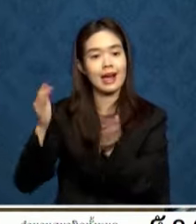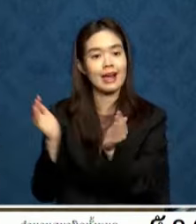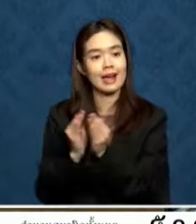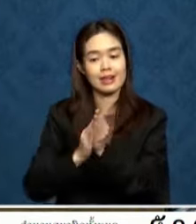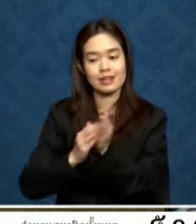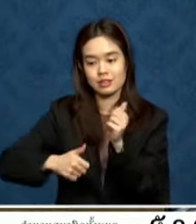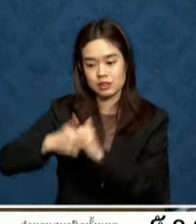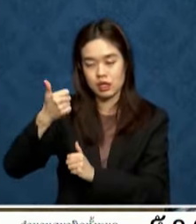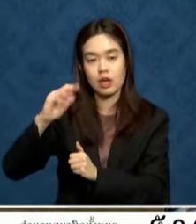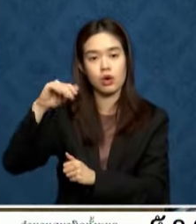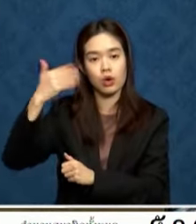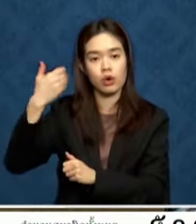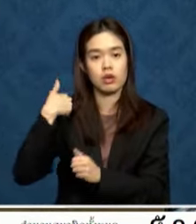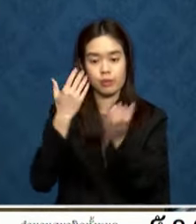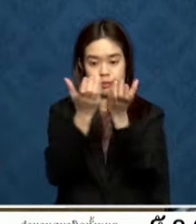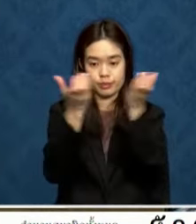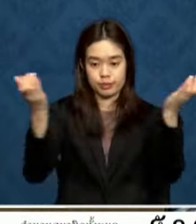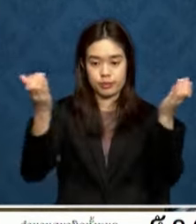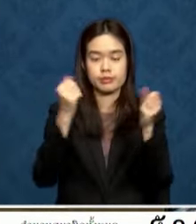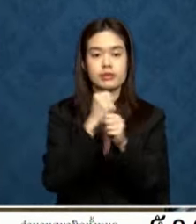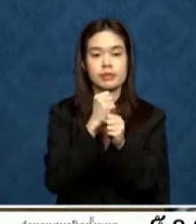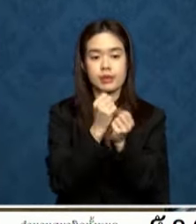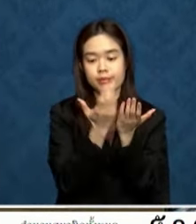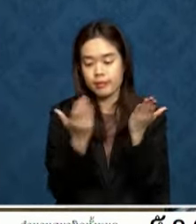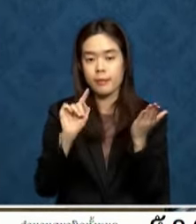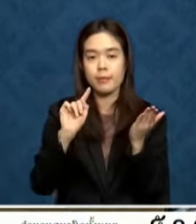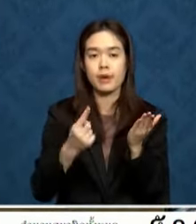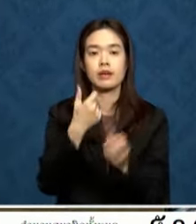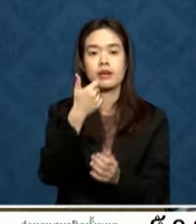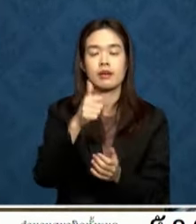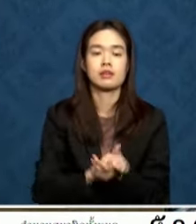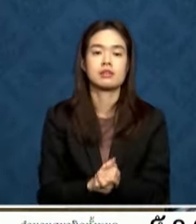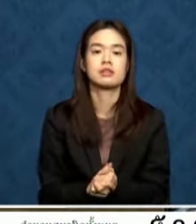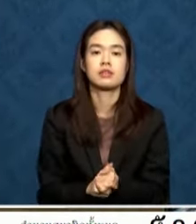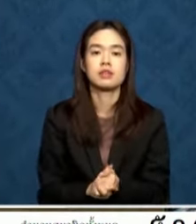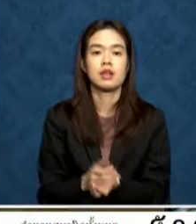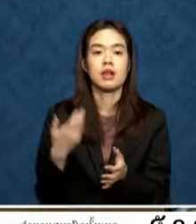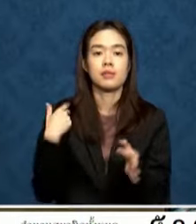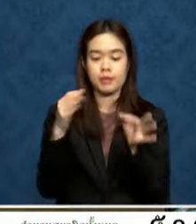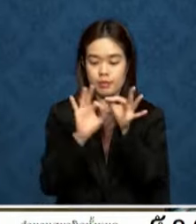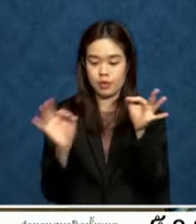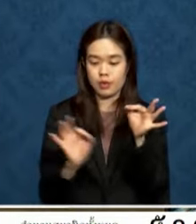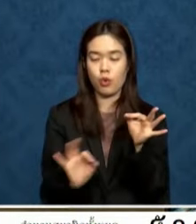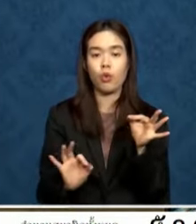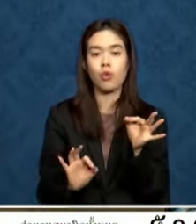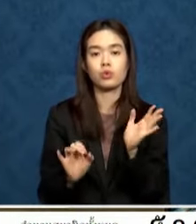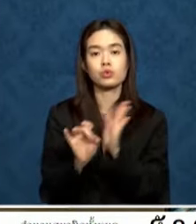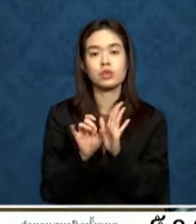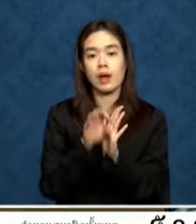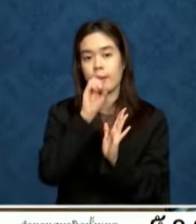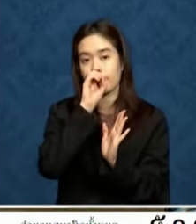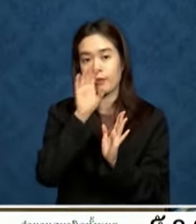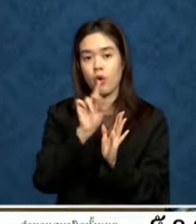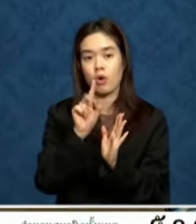รมีรัฐธรรมนูญฉบับใหม่หรือไม่และตอนท้ายสรุปว่ารัฐสภ